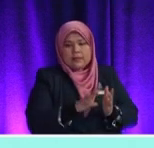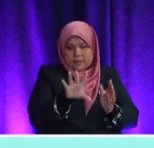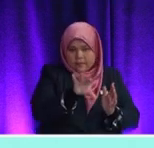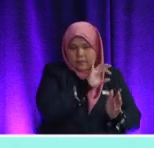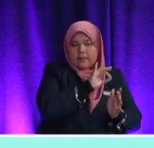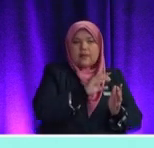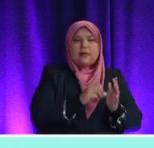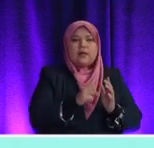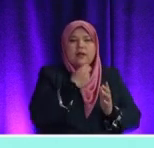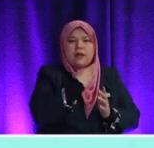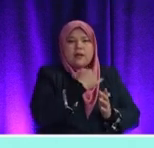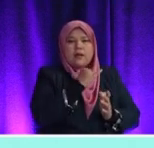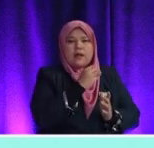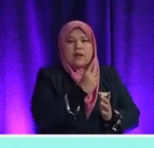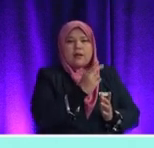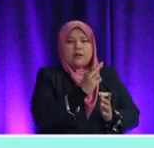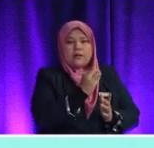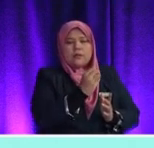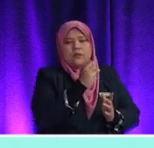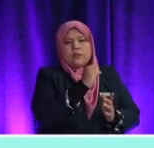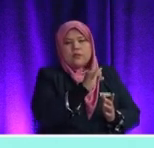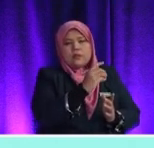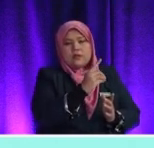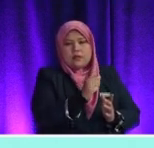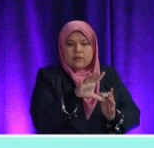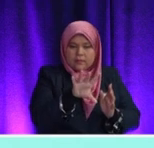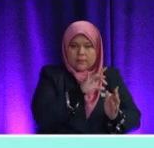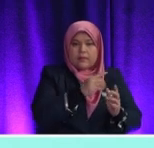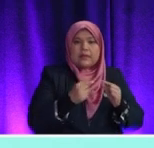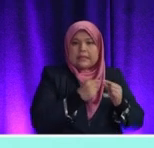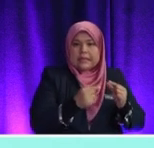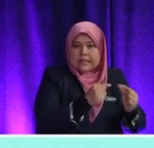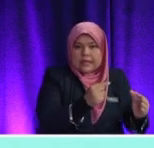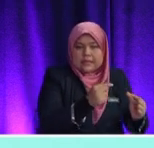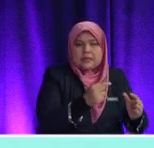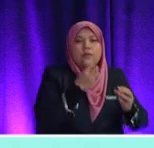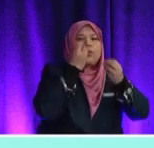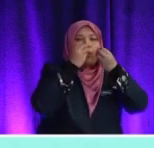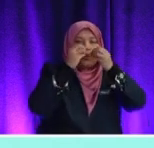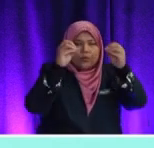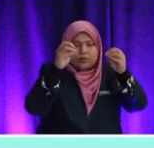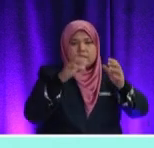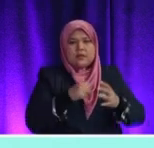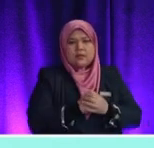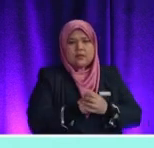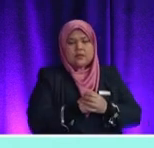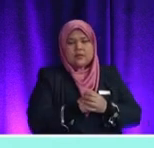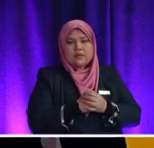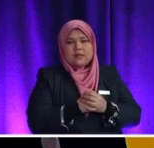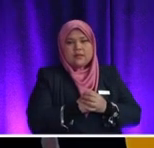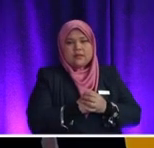dipilih jadi guest apa yang terakhir apabila Ayon hidroksida dipilih adalah gas oksigen ah bukan